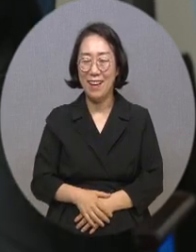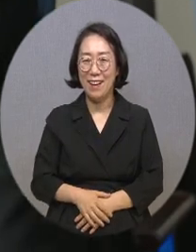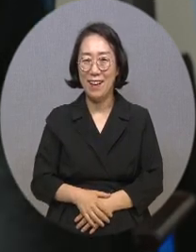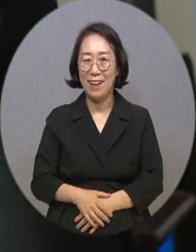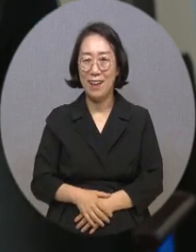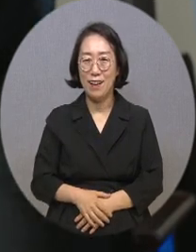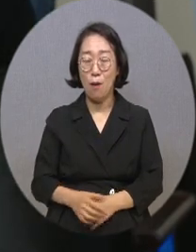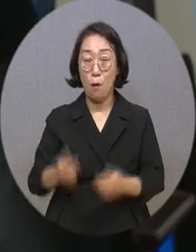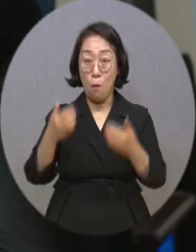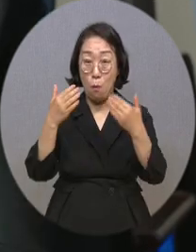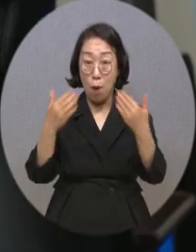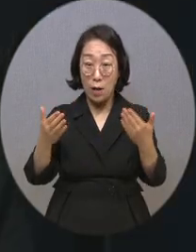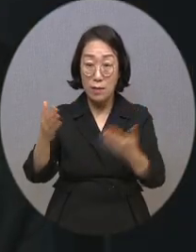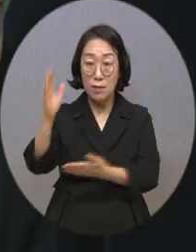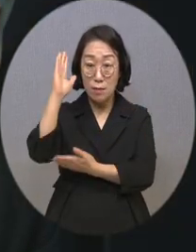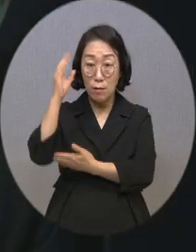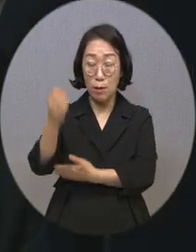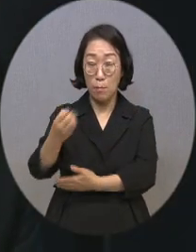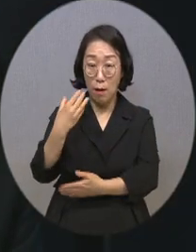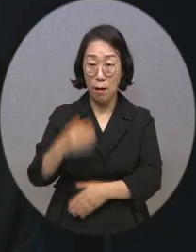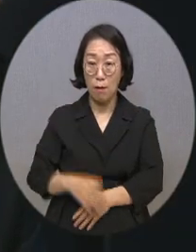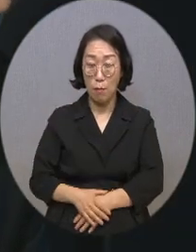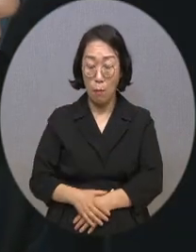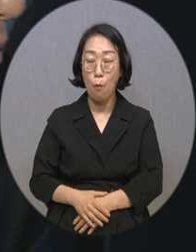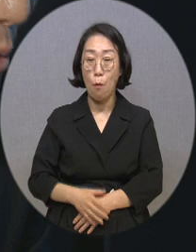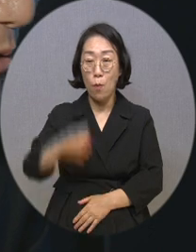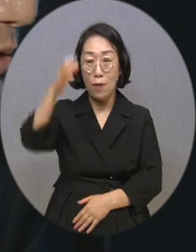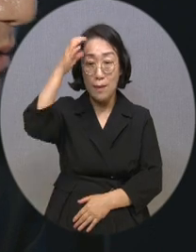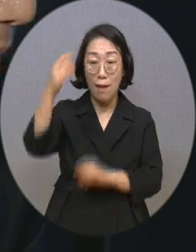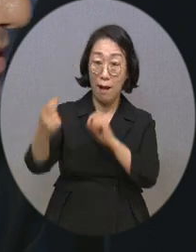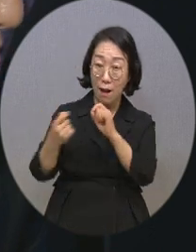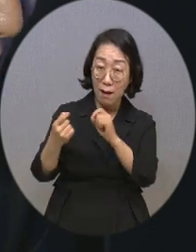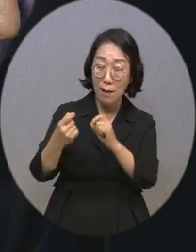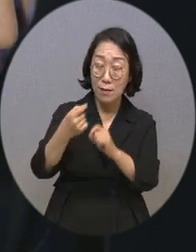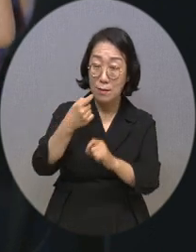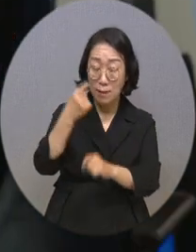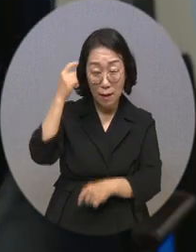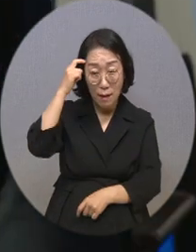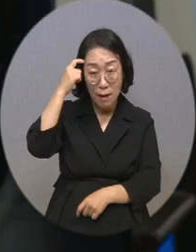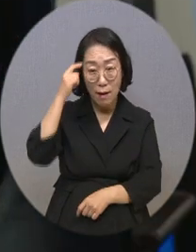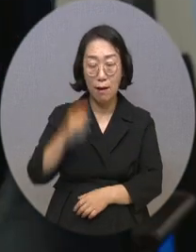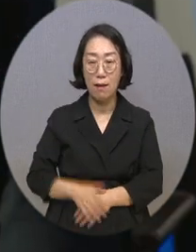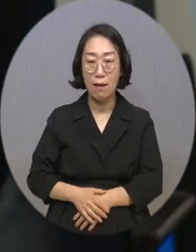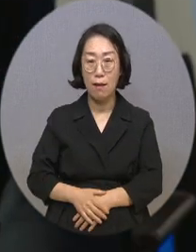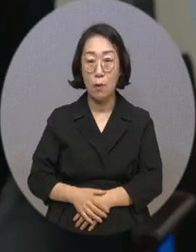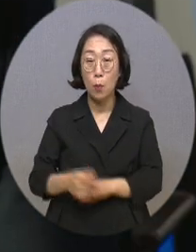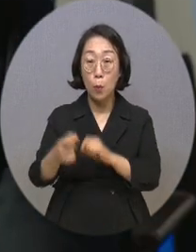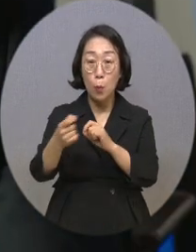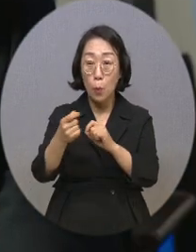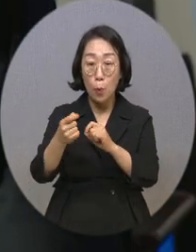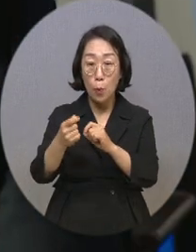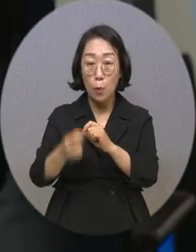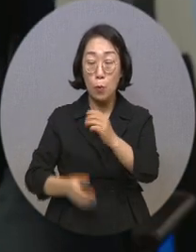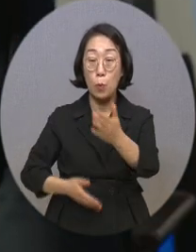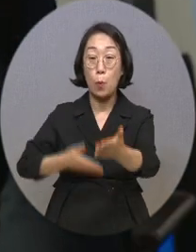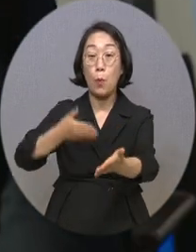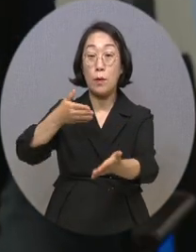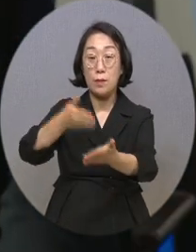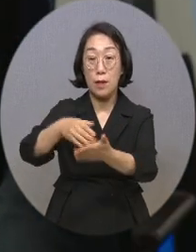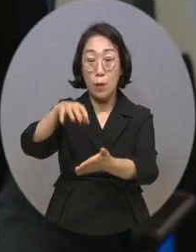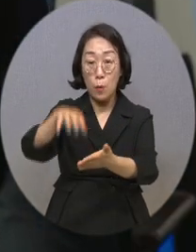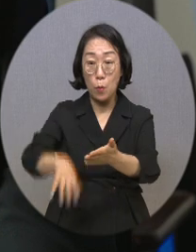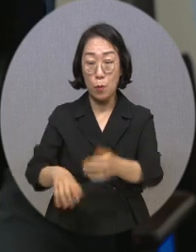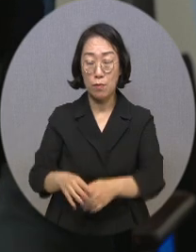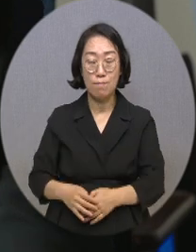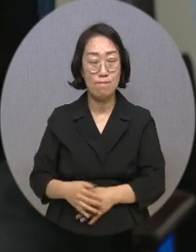너무 확신에 차서 말씀을 하셔가지고 저도 이제 굉장히 기대를 많이 했고 그 마지막 어떤 종착역 도착지까지 지금